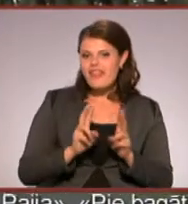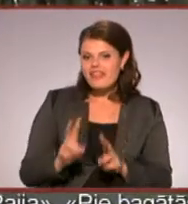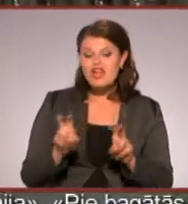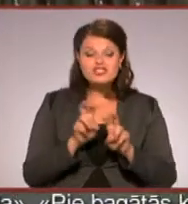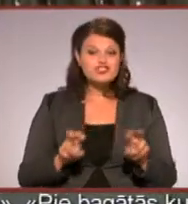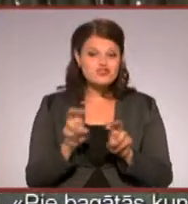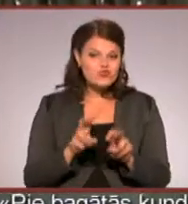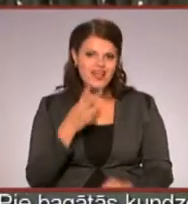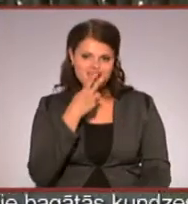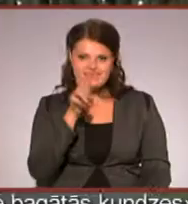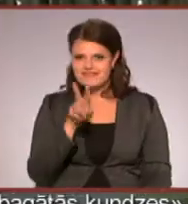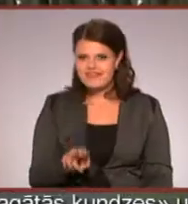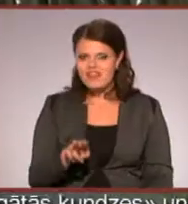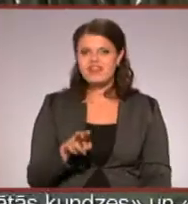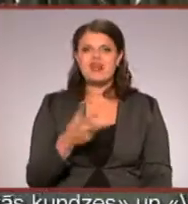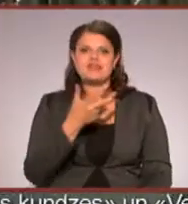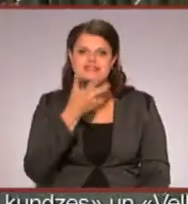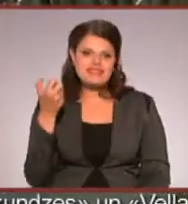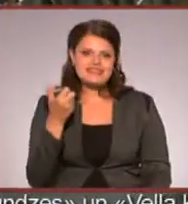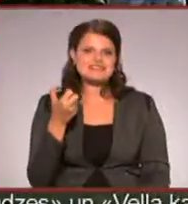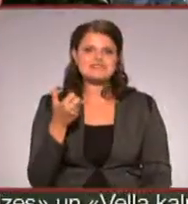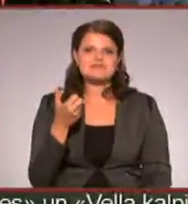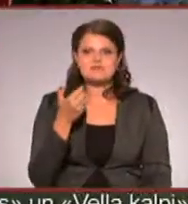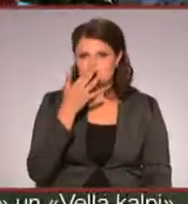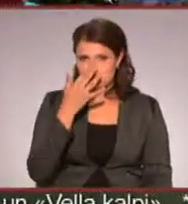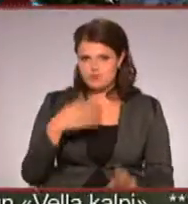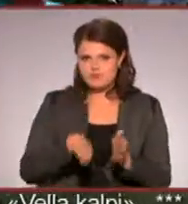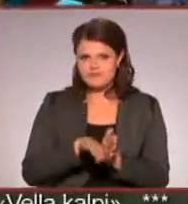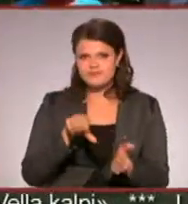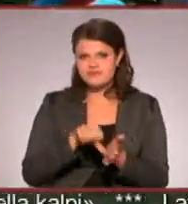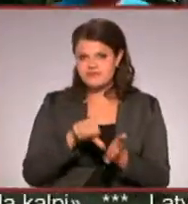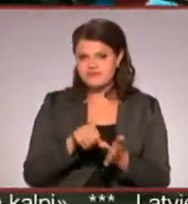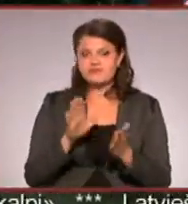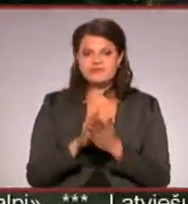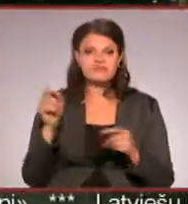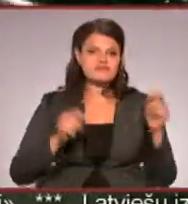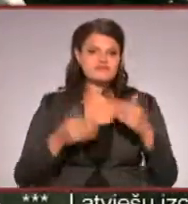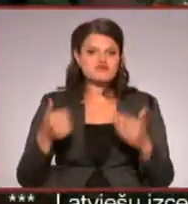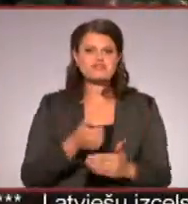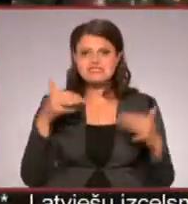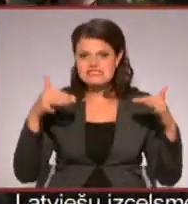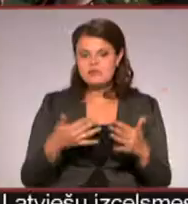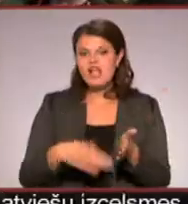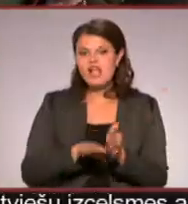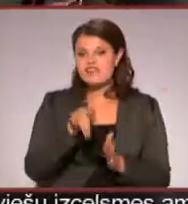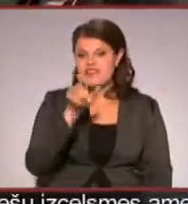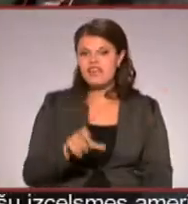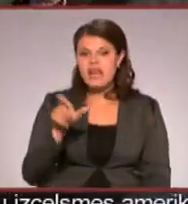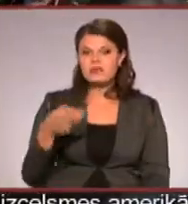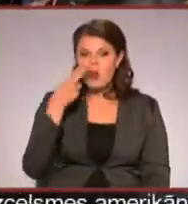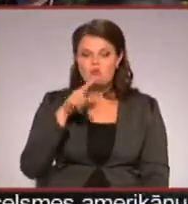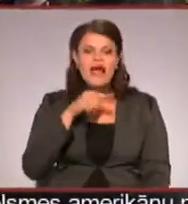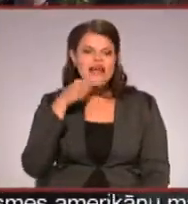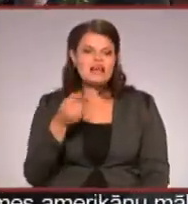žūrija skatījās 300 numuri. Uz festivālu šogad sabraukuši dalībnieki galvenokārt no